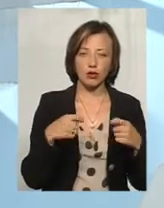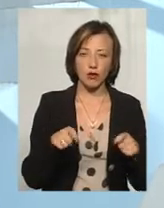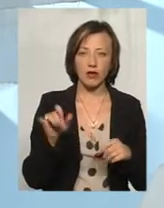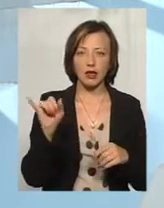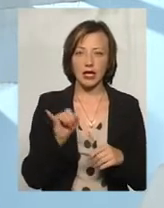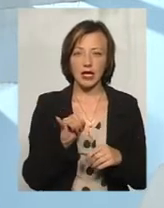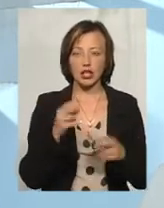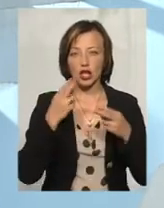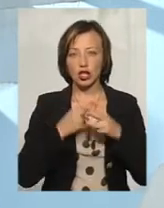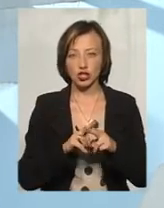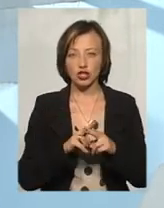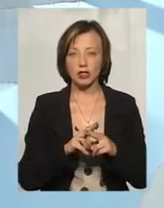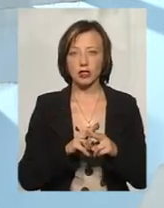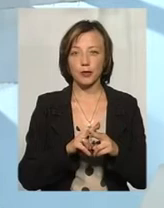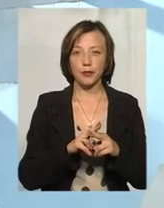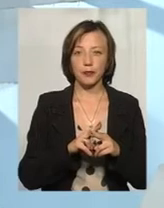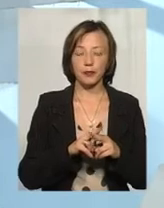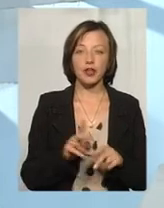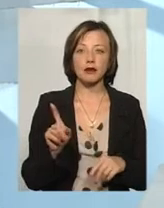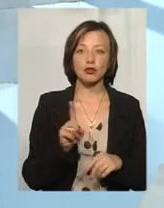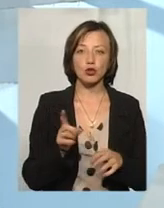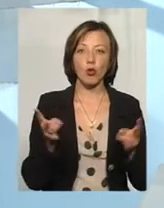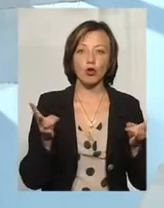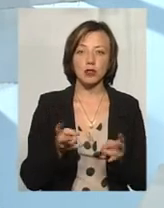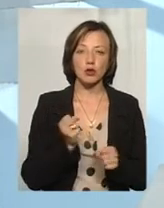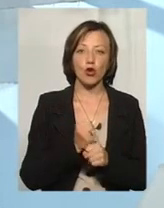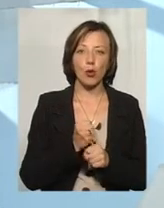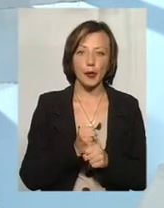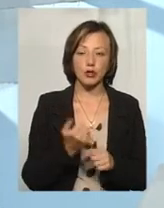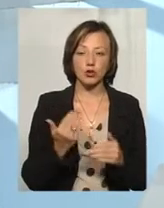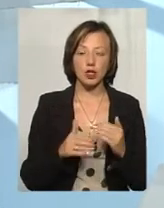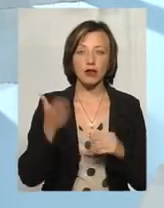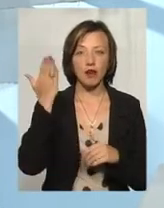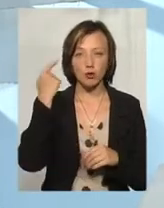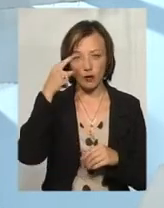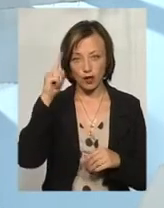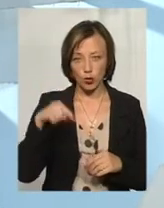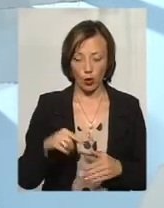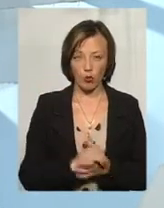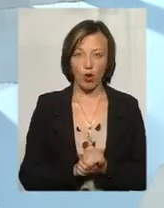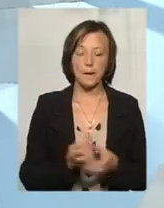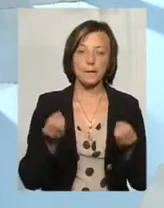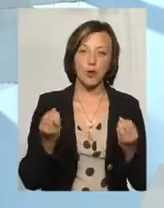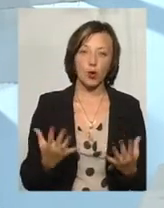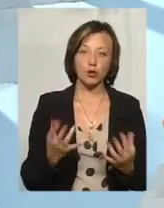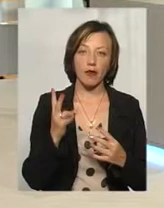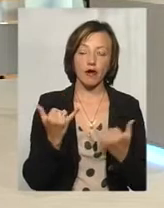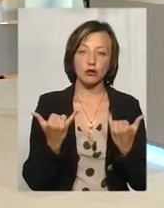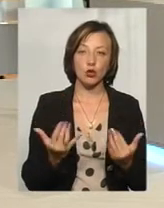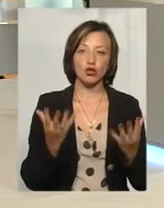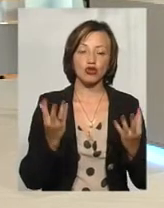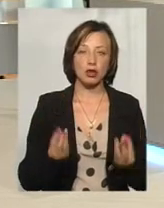і технічні. Тобто, що потрібно робити, уже давно відомо. Просто на